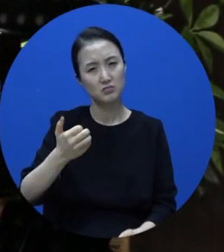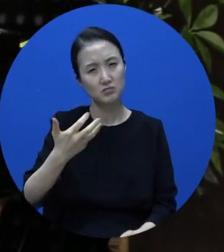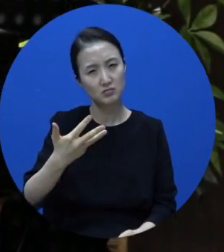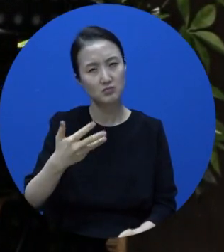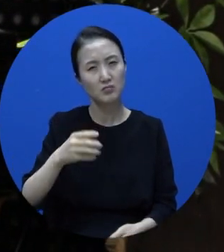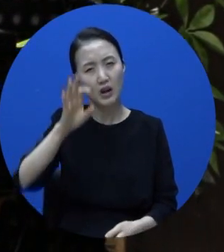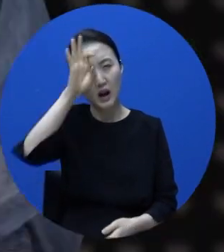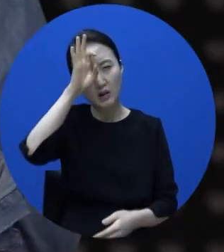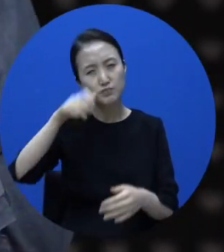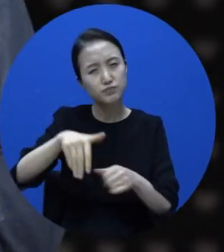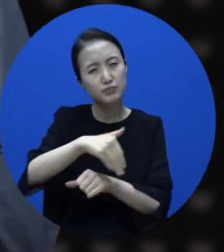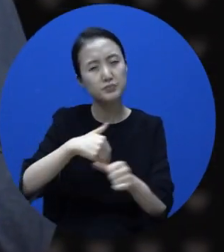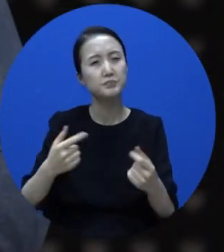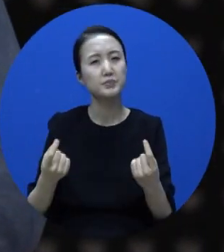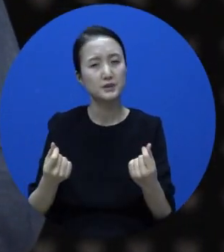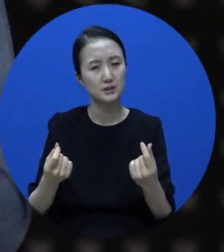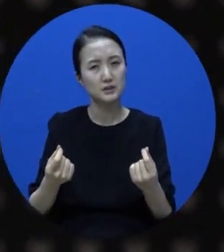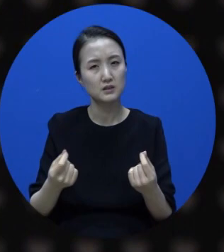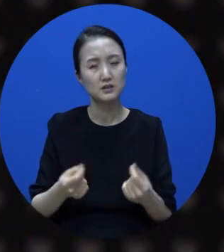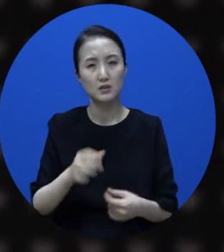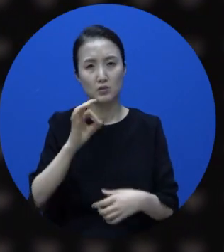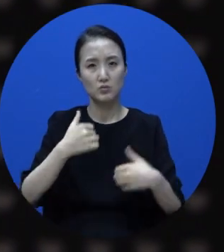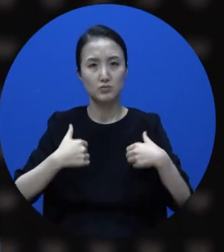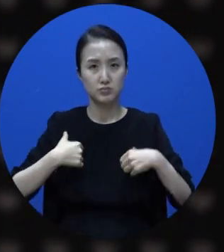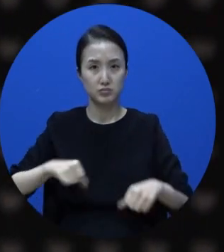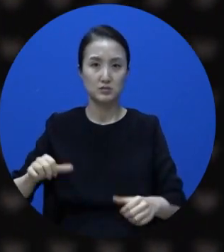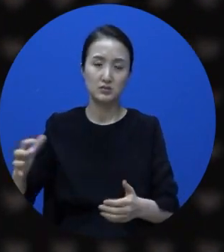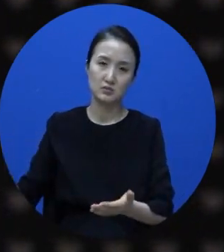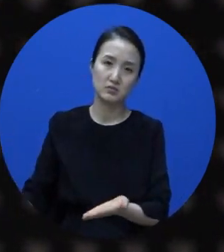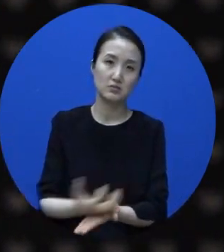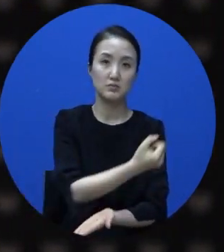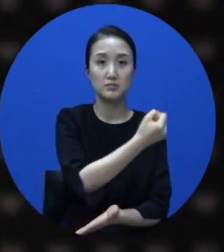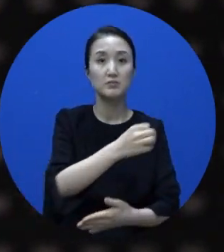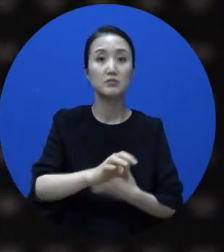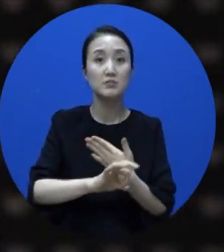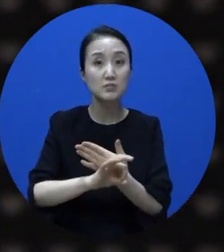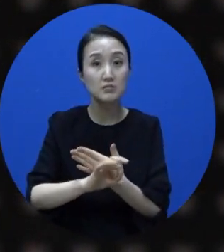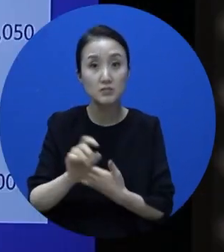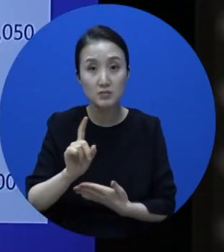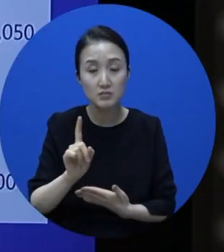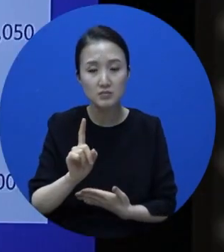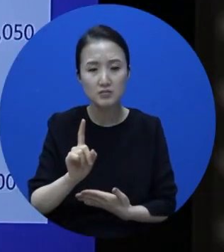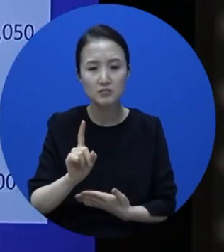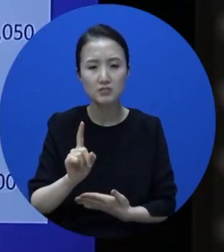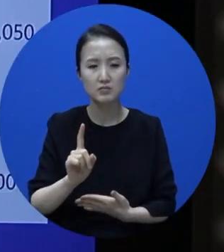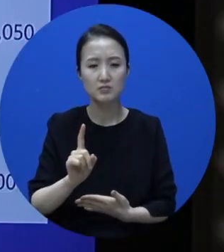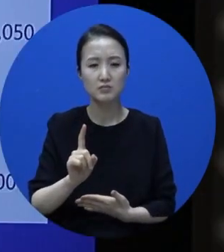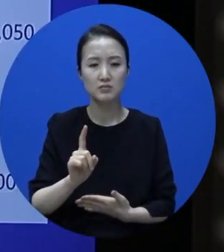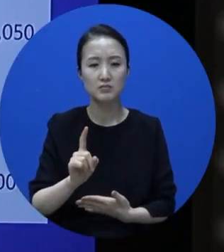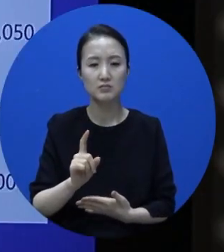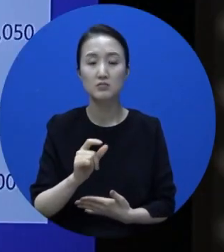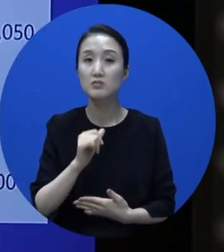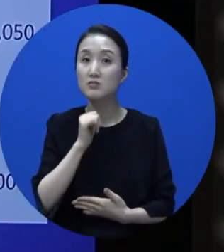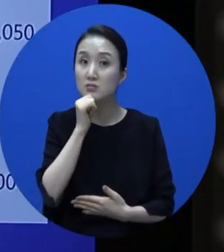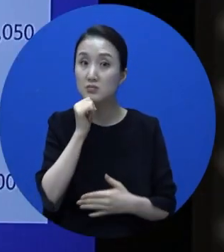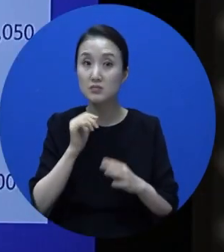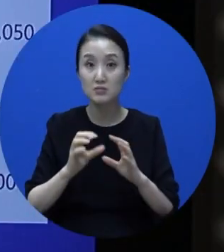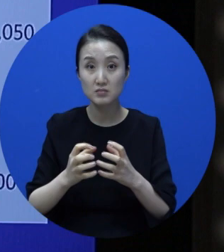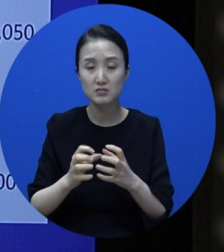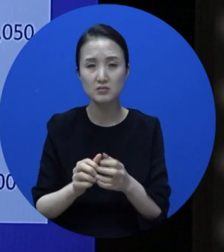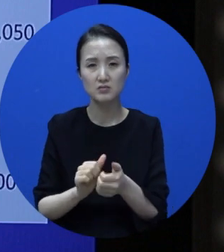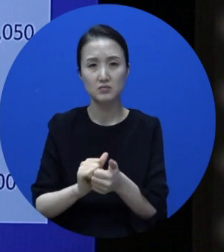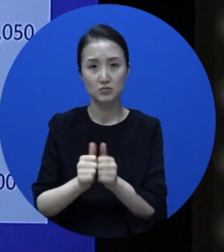당연히 돈이 빠져나가 겠죠 돈이 빠져나가 니까 보시는 것처럼 신흥국 주가 지수가 급락